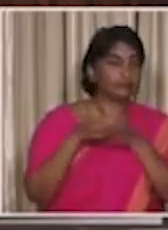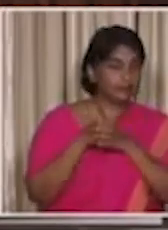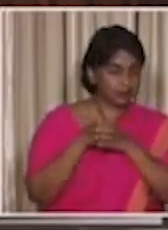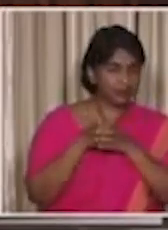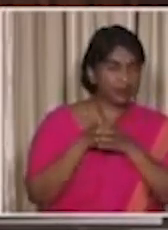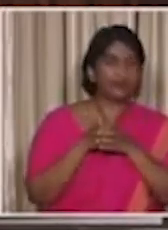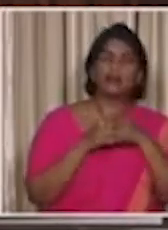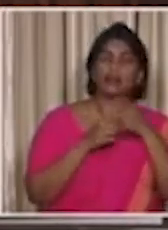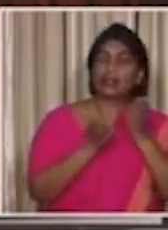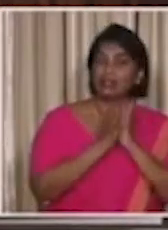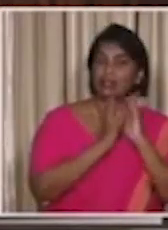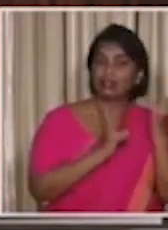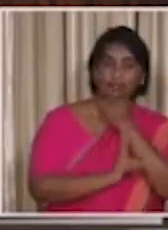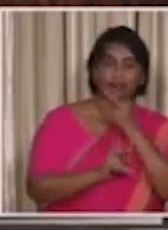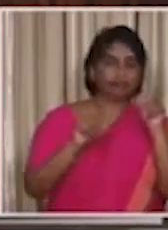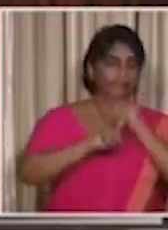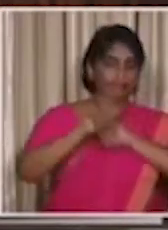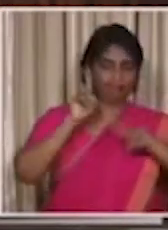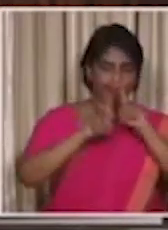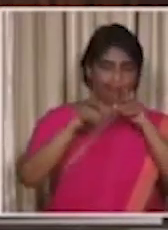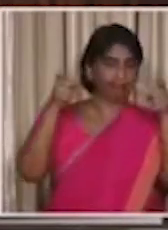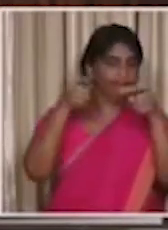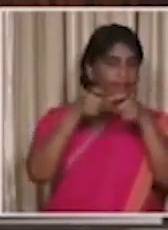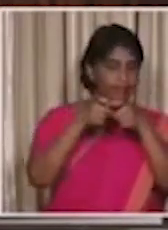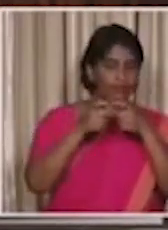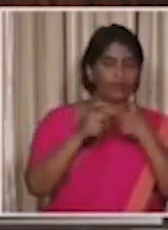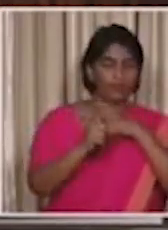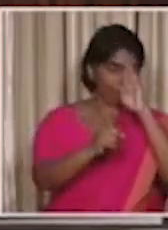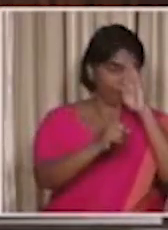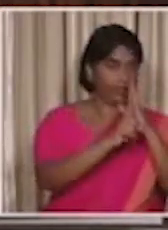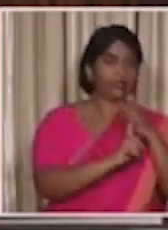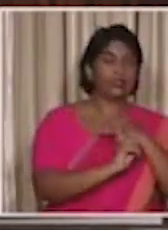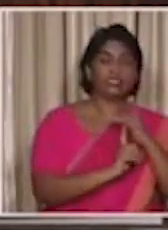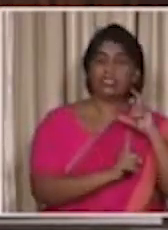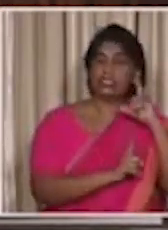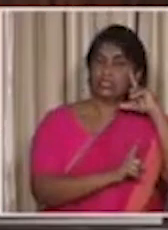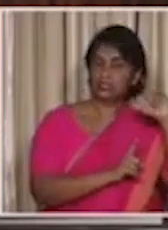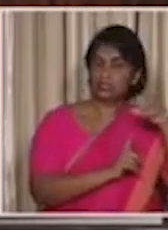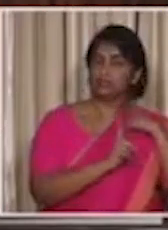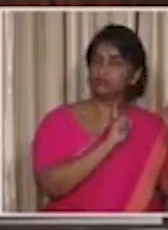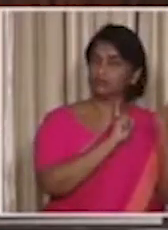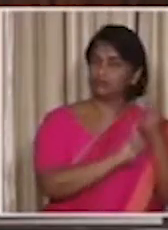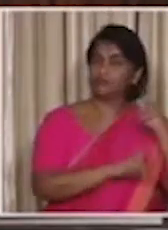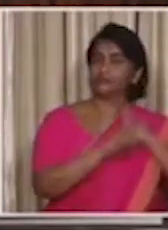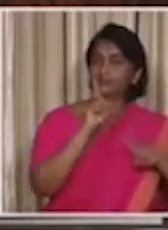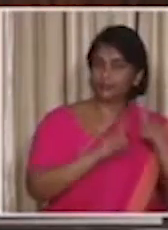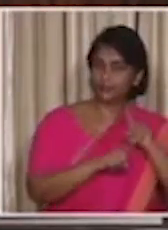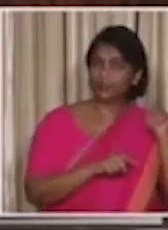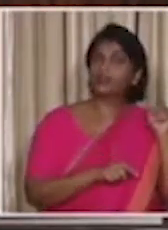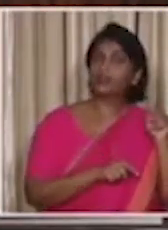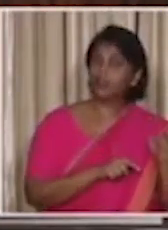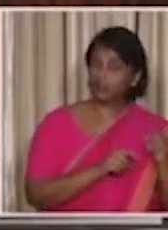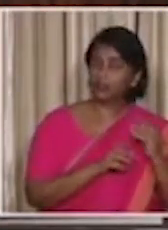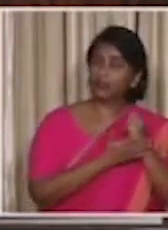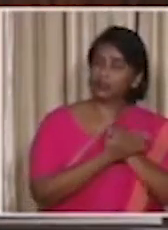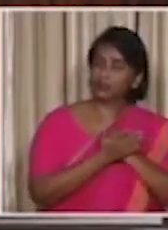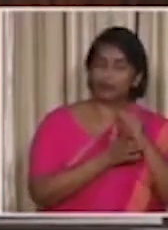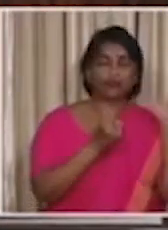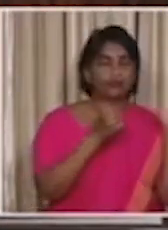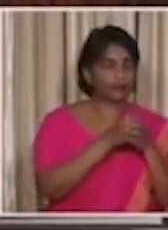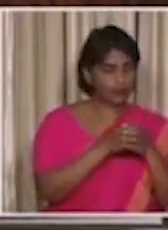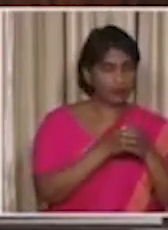සහ ඉන්දියාව සාකච්ඡා පවත්වනවා. අප ඍජුවම චීනය සමග සාකච්ඡා පවත්වනවා. අපට සියලු